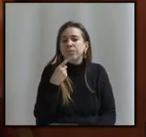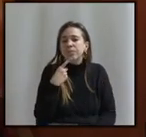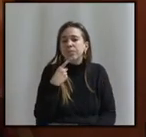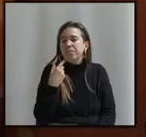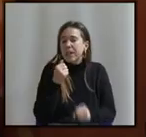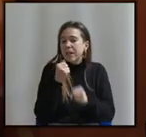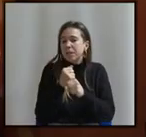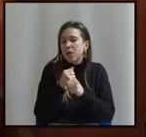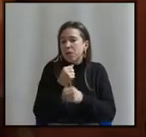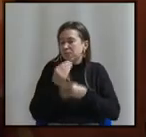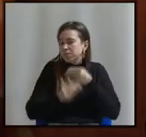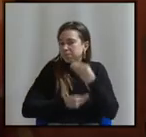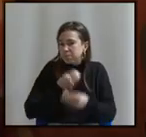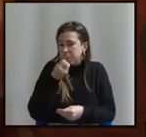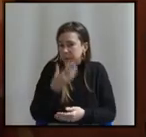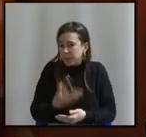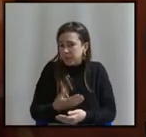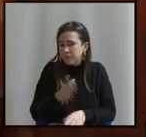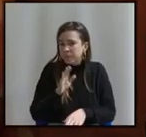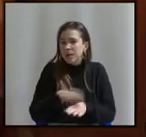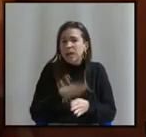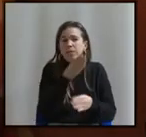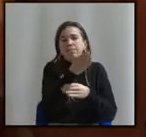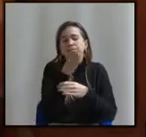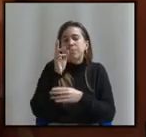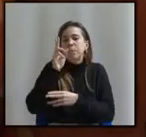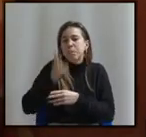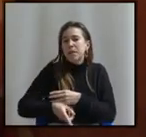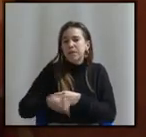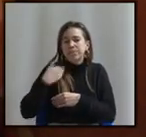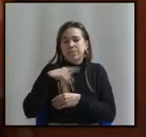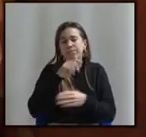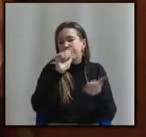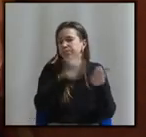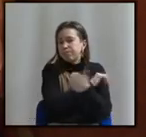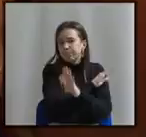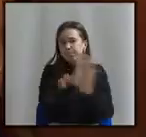feina de cirurgia a diferents punts de la ciutat i aquest n'és un exemple.